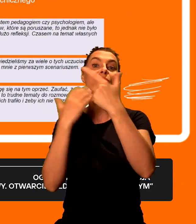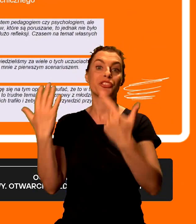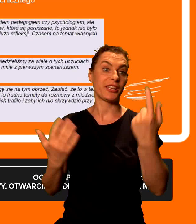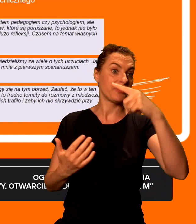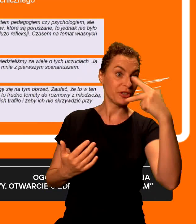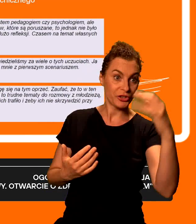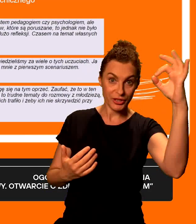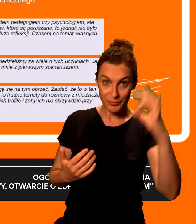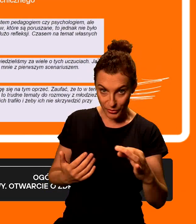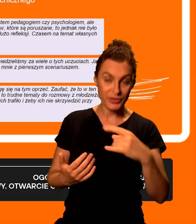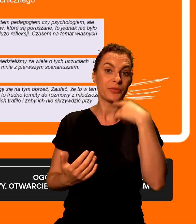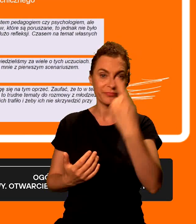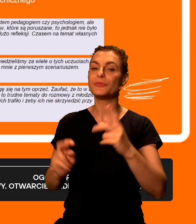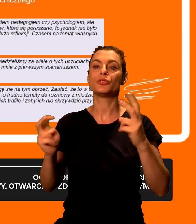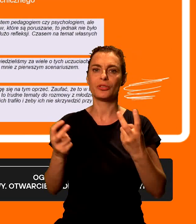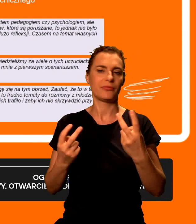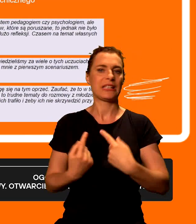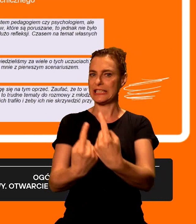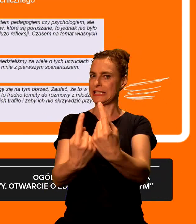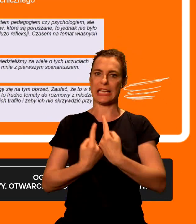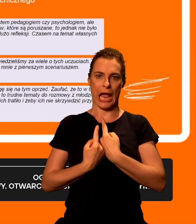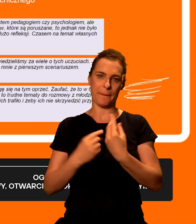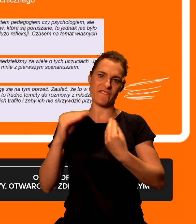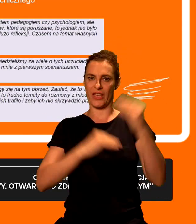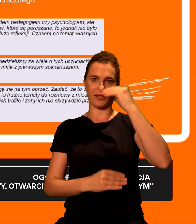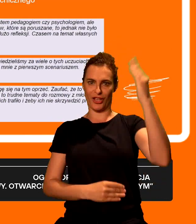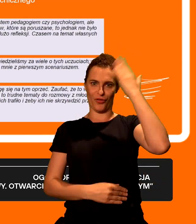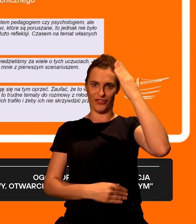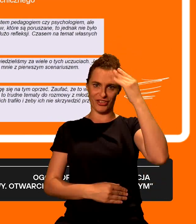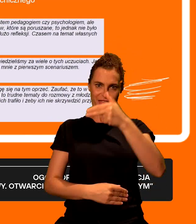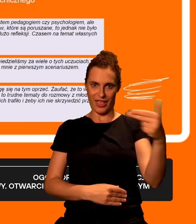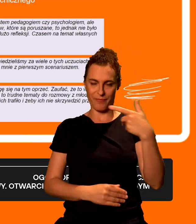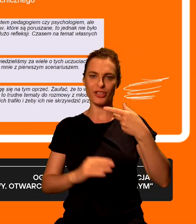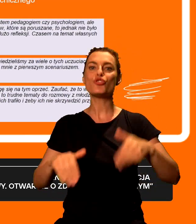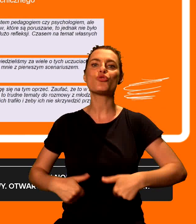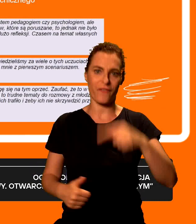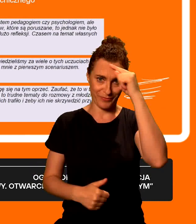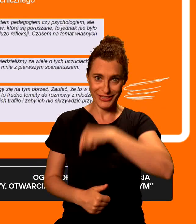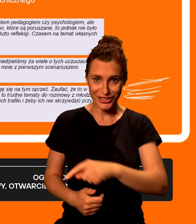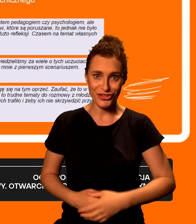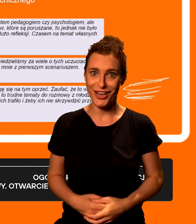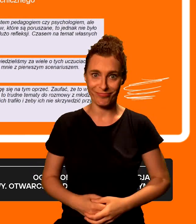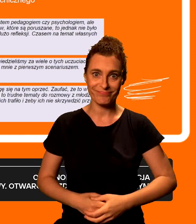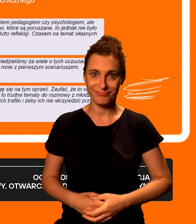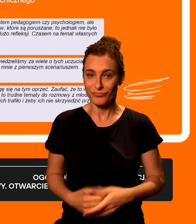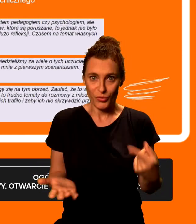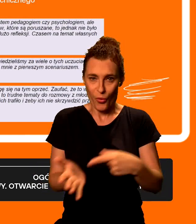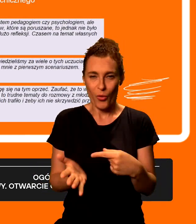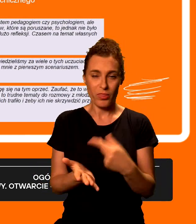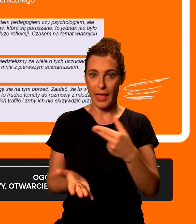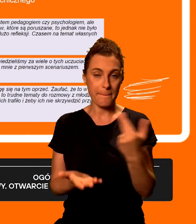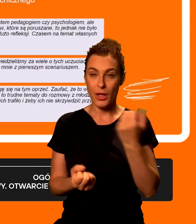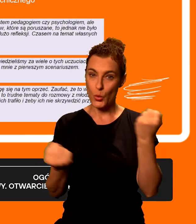77,3% z nich powiedziało, sami dowiedzieli się więcej na temat zdrowia psychicznego. Czyli zobaczcie, ten temat